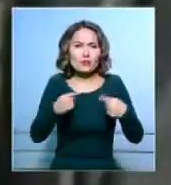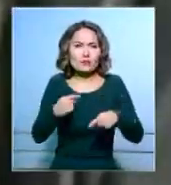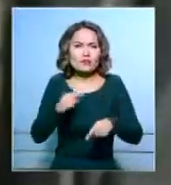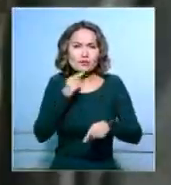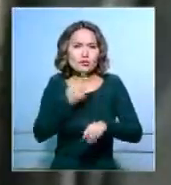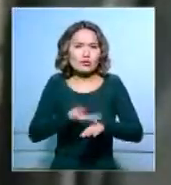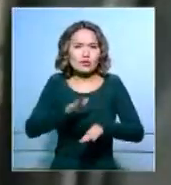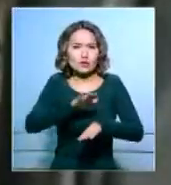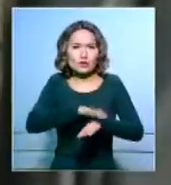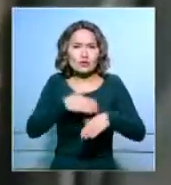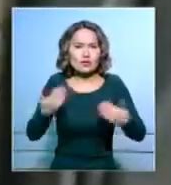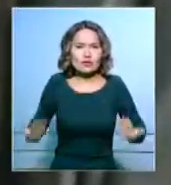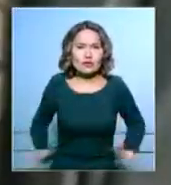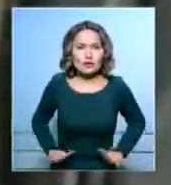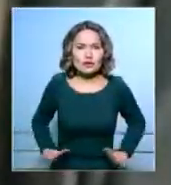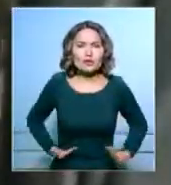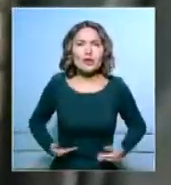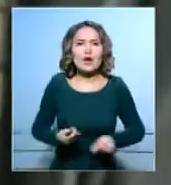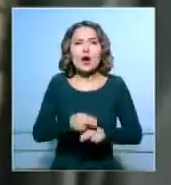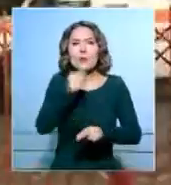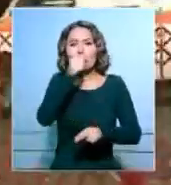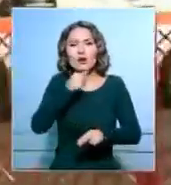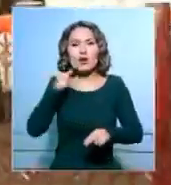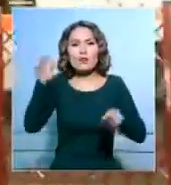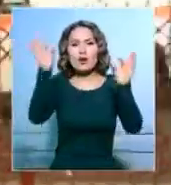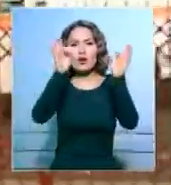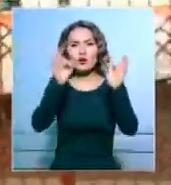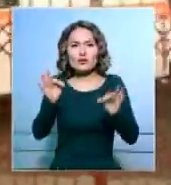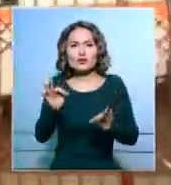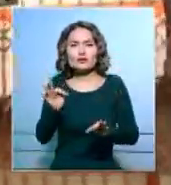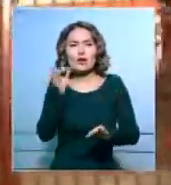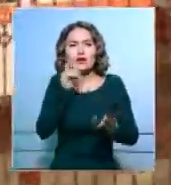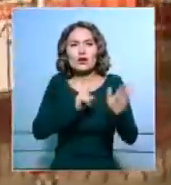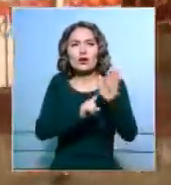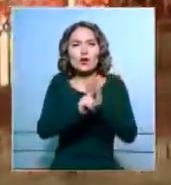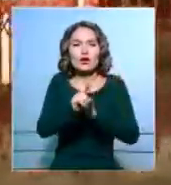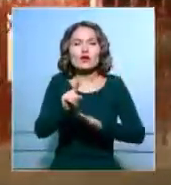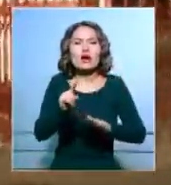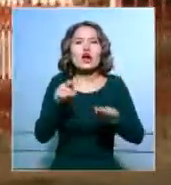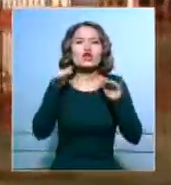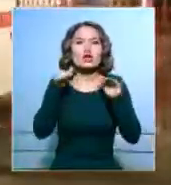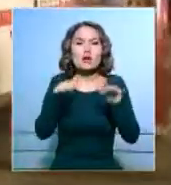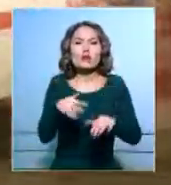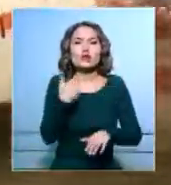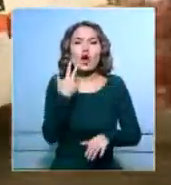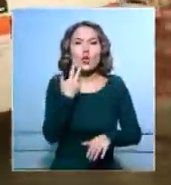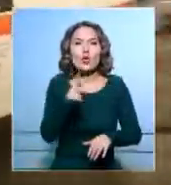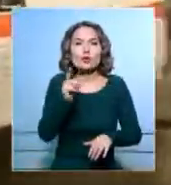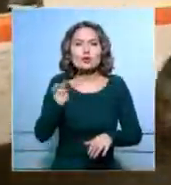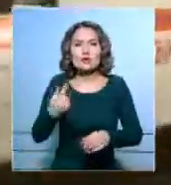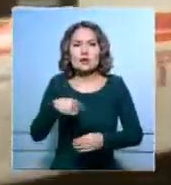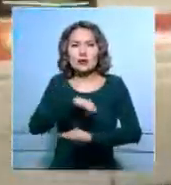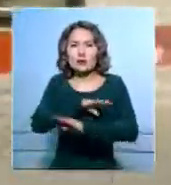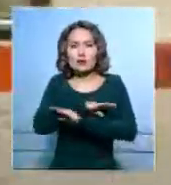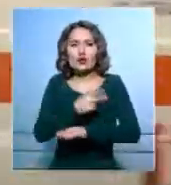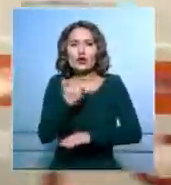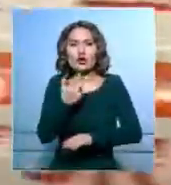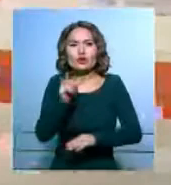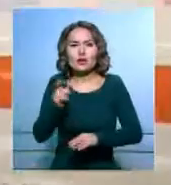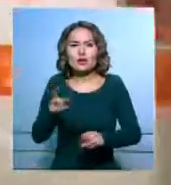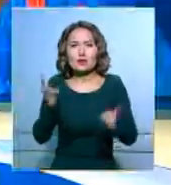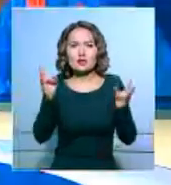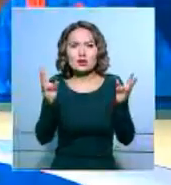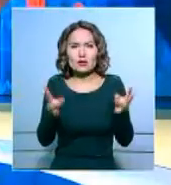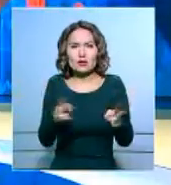қарсы қысым көрсетуге шақырды. Былтыр күзден бер осындай шабуылдардан 30 адам мерт болып, 300-ге жуығы жарақат алған.